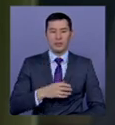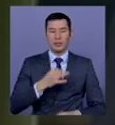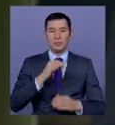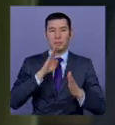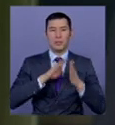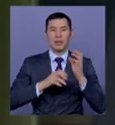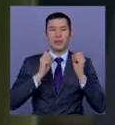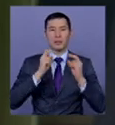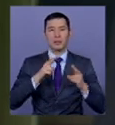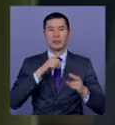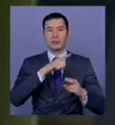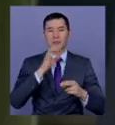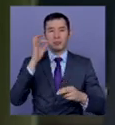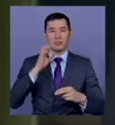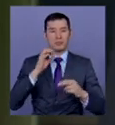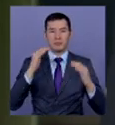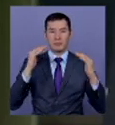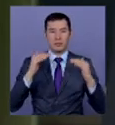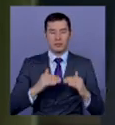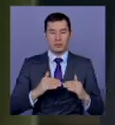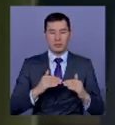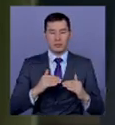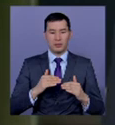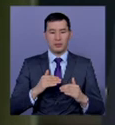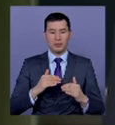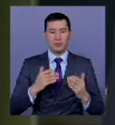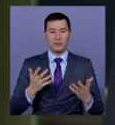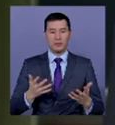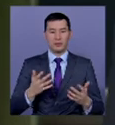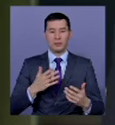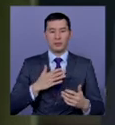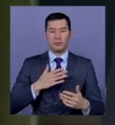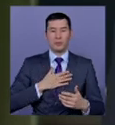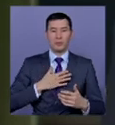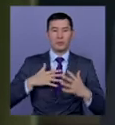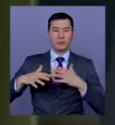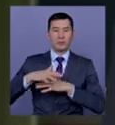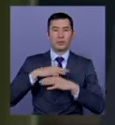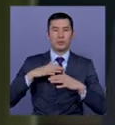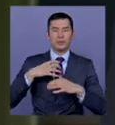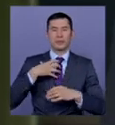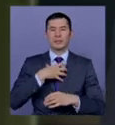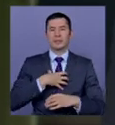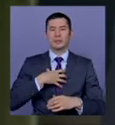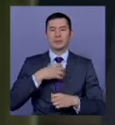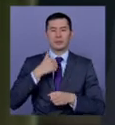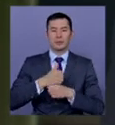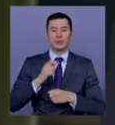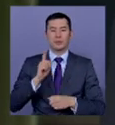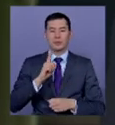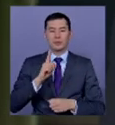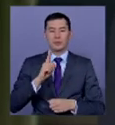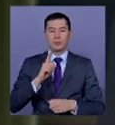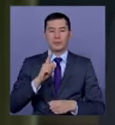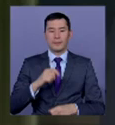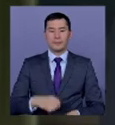қабілетінің төмендігі деген секілді. Енді біздің қоғам үшін ең маңызды құндылық ол